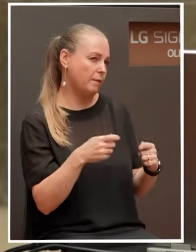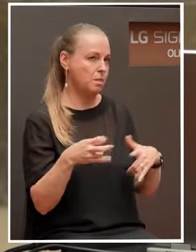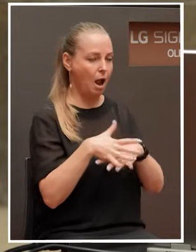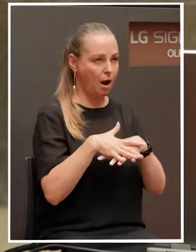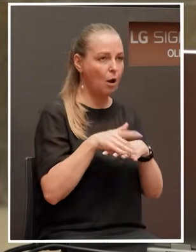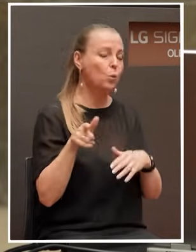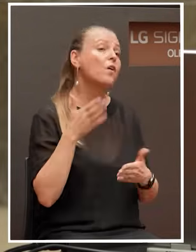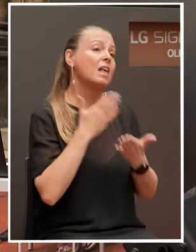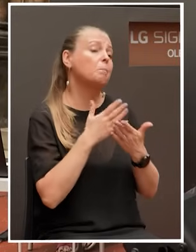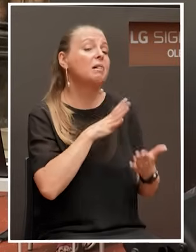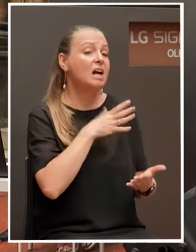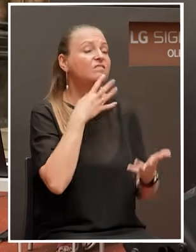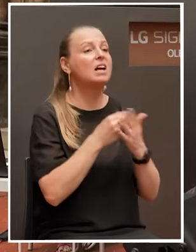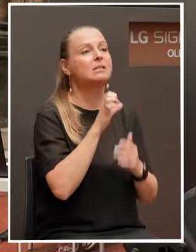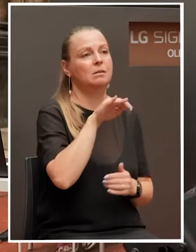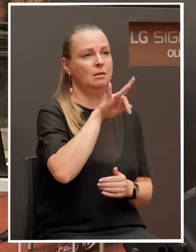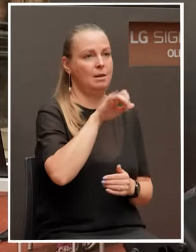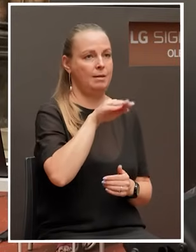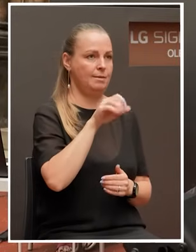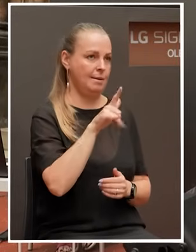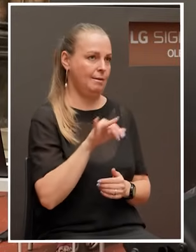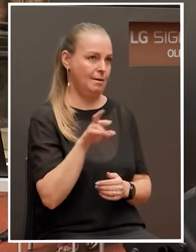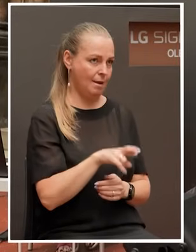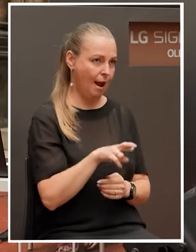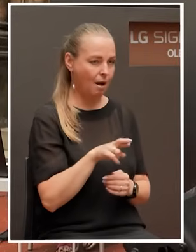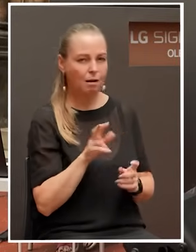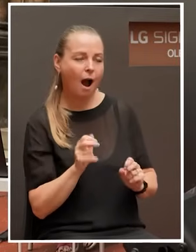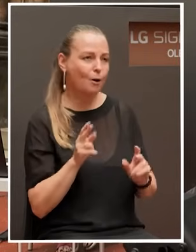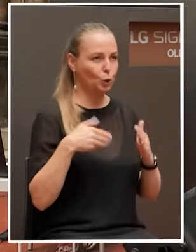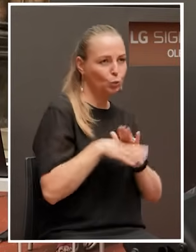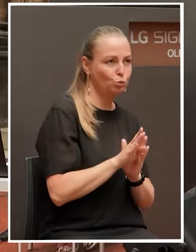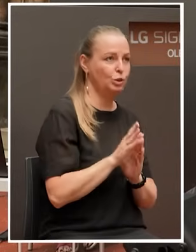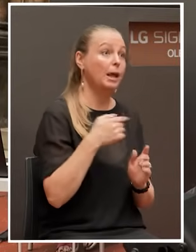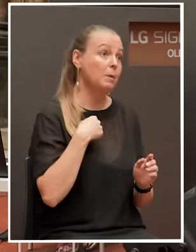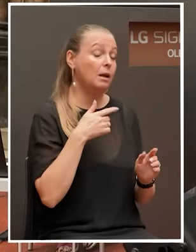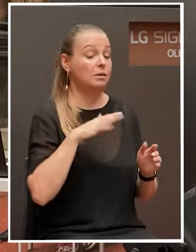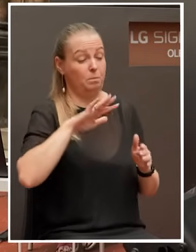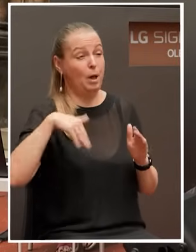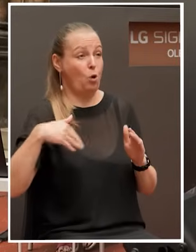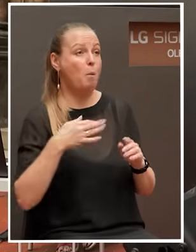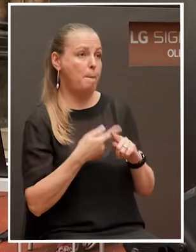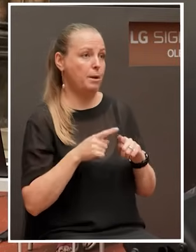стратегию свою, и мы отчасти с этой стратегией столкнемся.